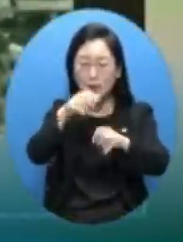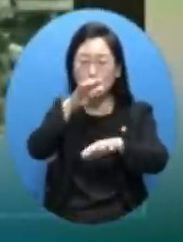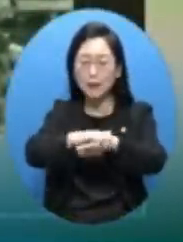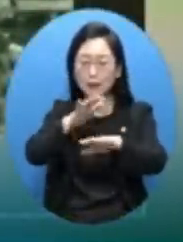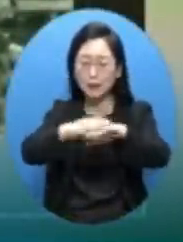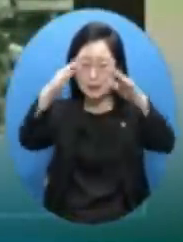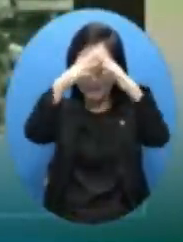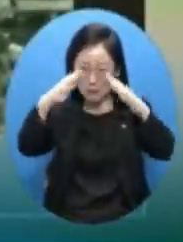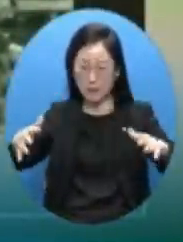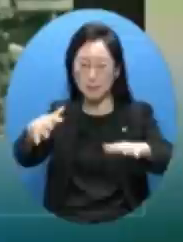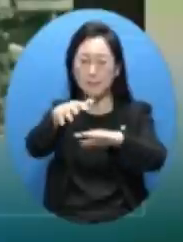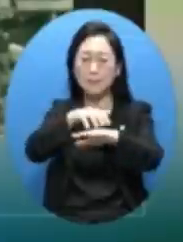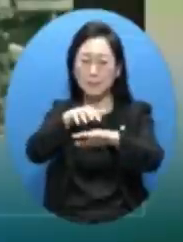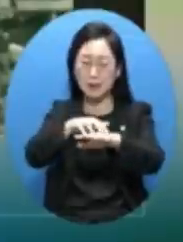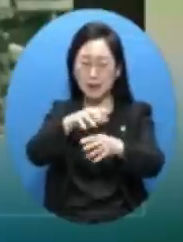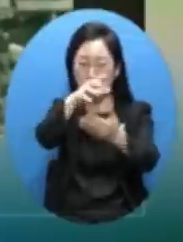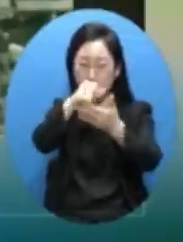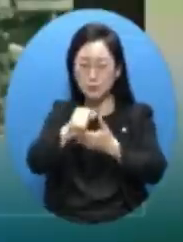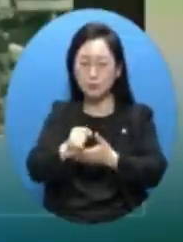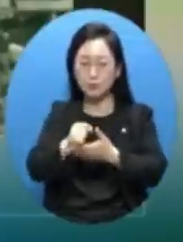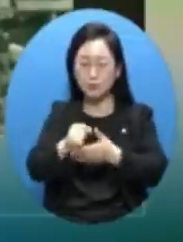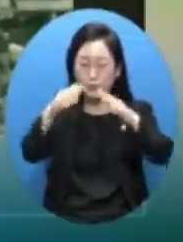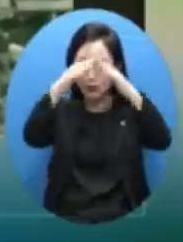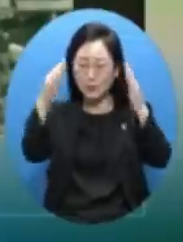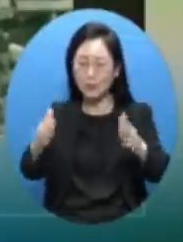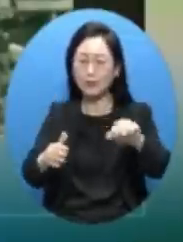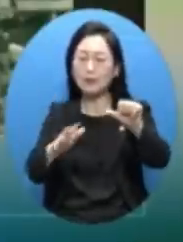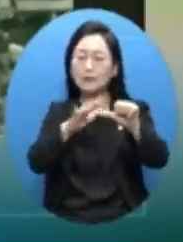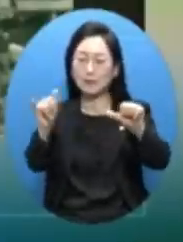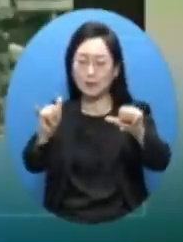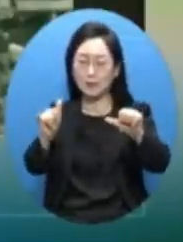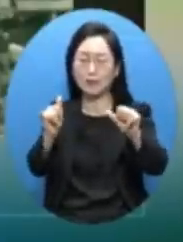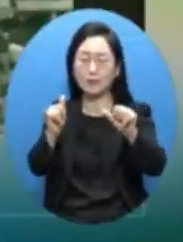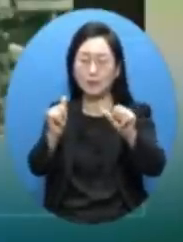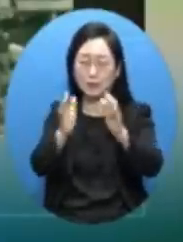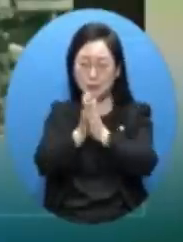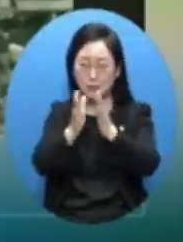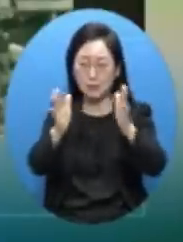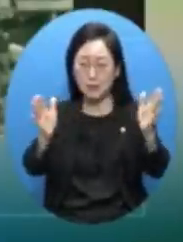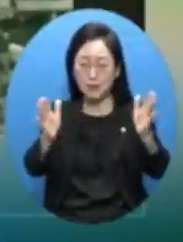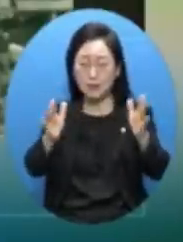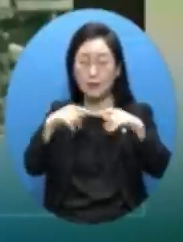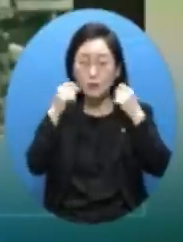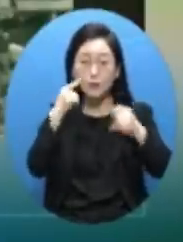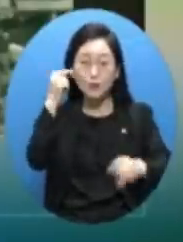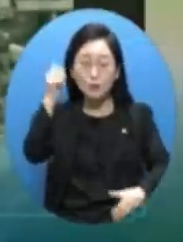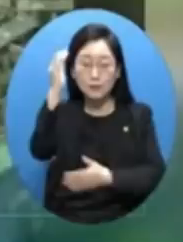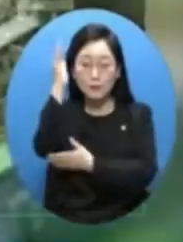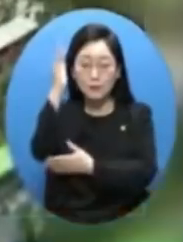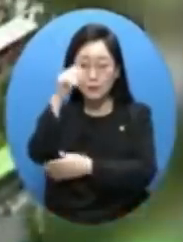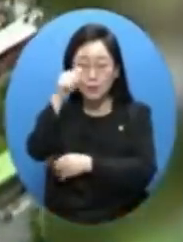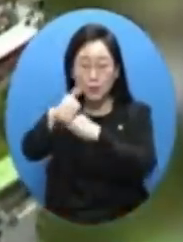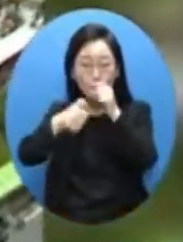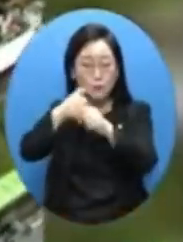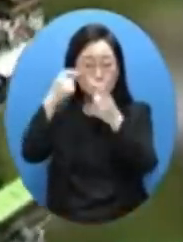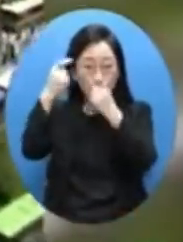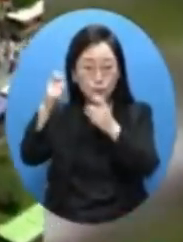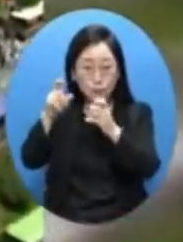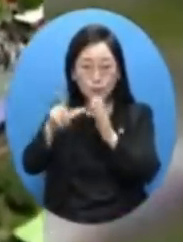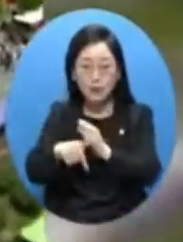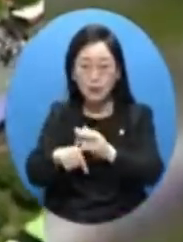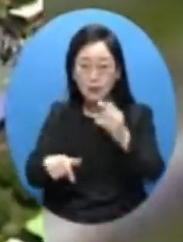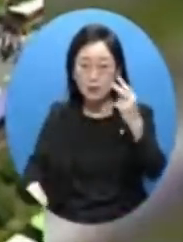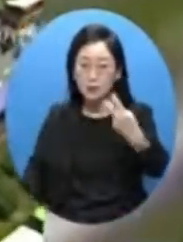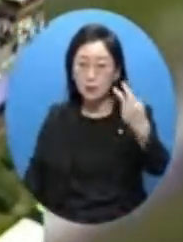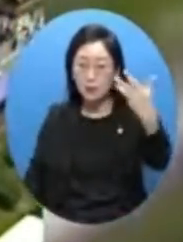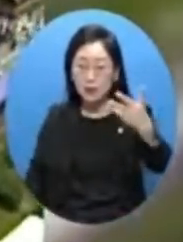천막에서 다섯 명으로 출발한 우리 교회가 주목사님 성역 50주년이 되는 2008년에 78만 성도를